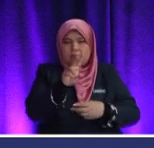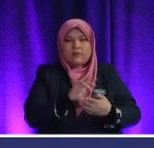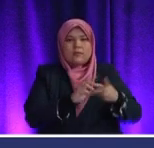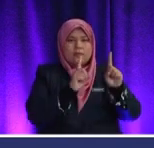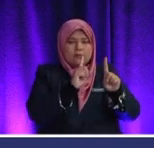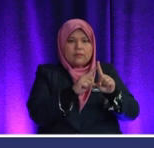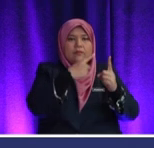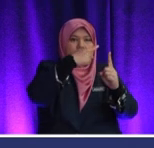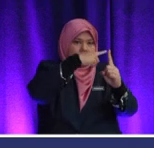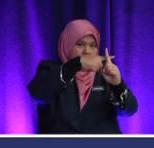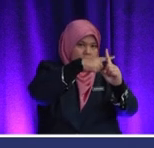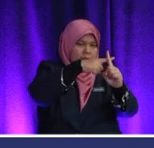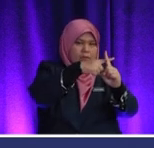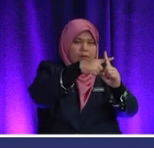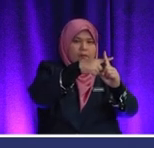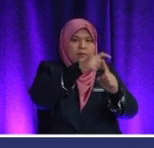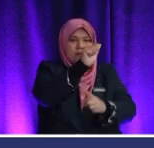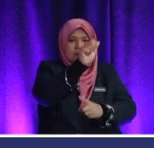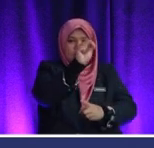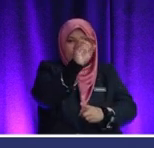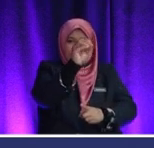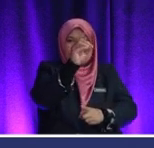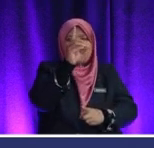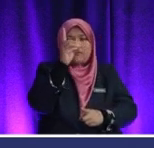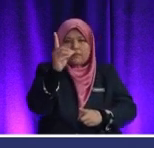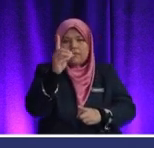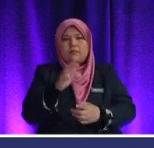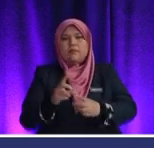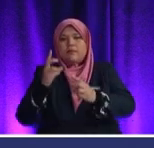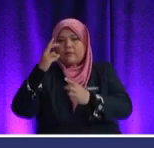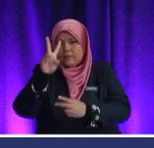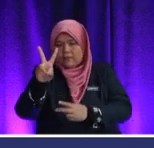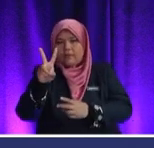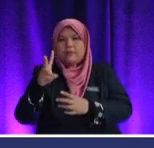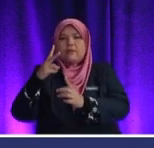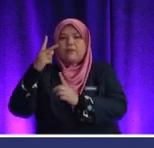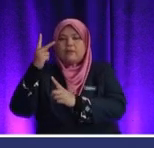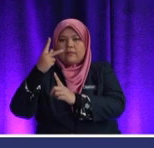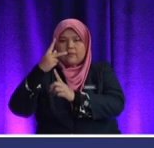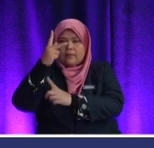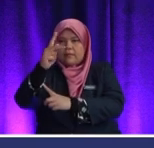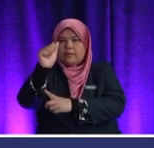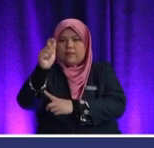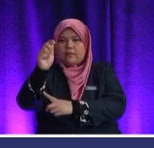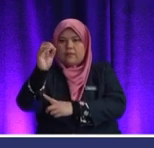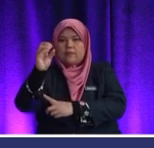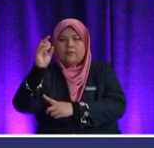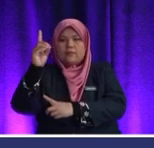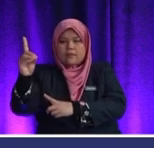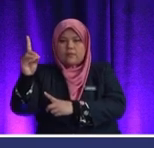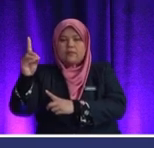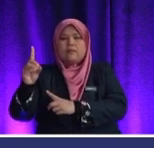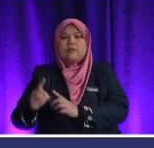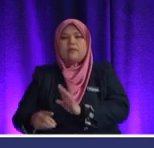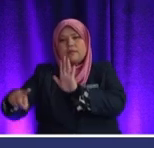elektropositif yang dipanggil Enot dan yang kedua adalah hetot yaitu Let's chord Yang disambung